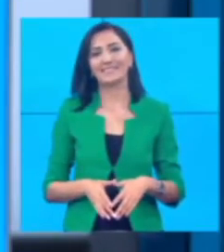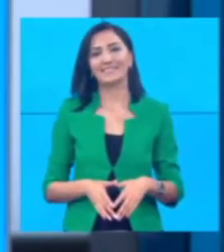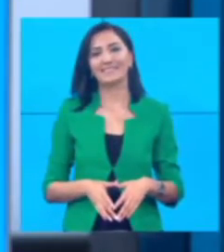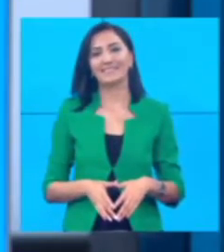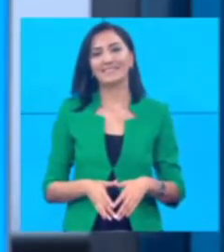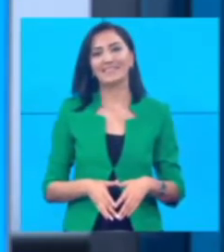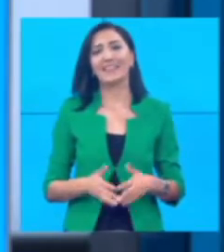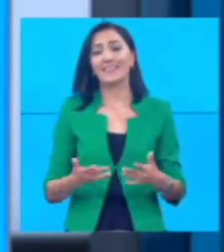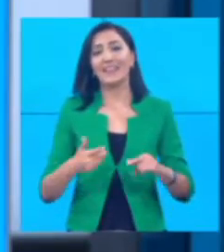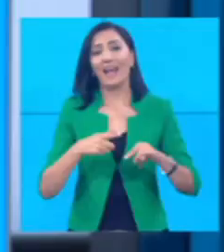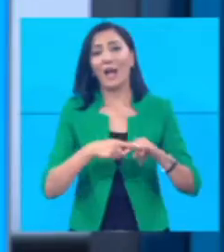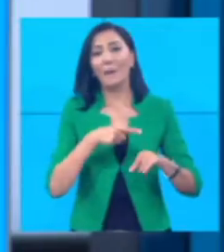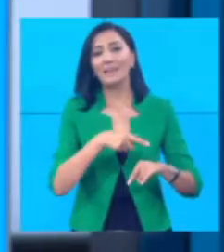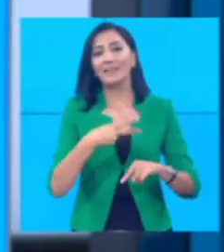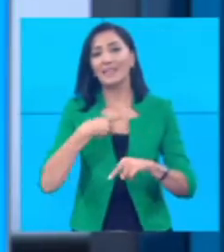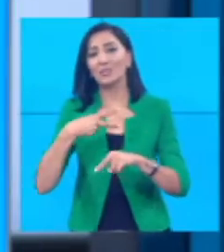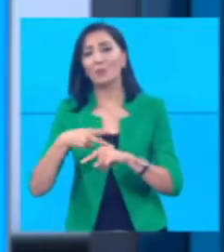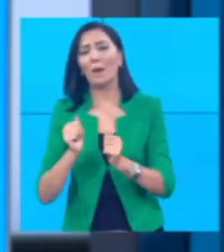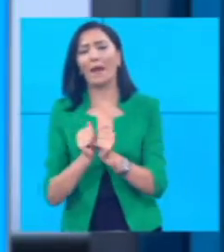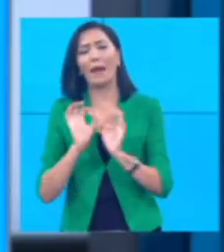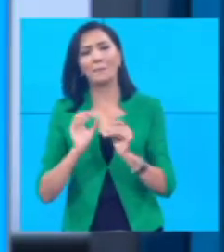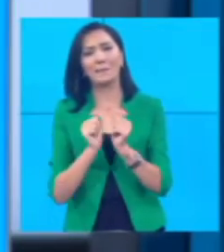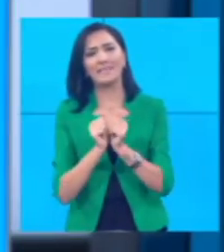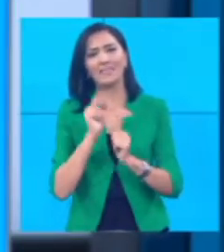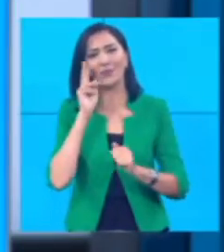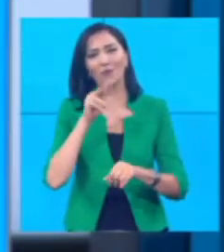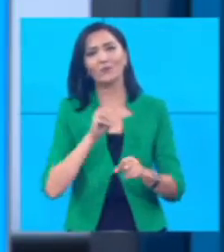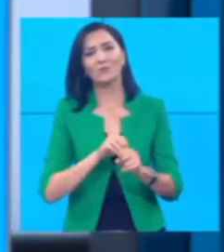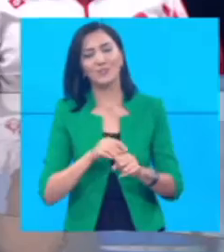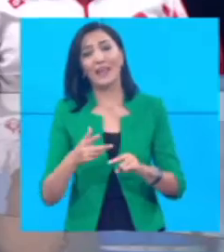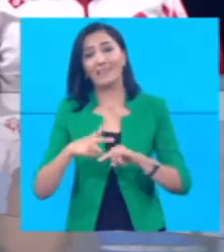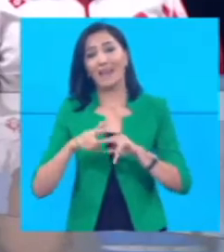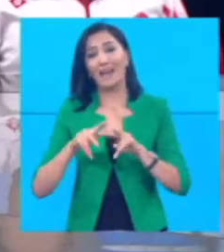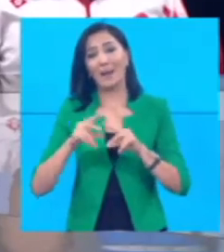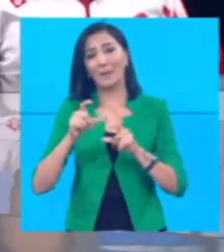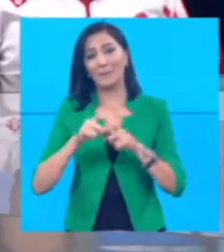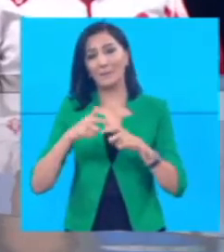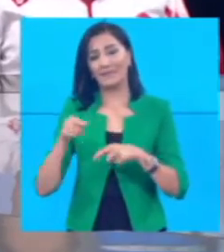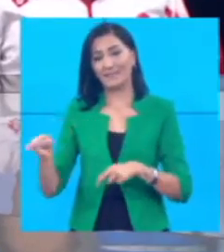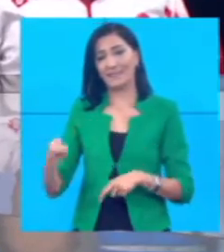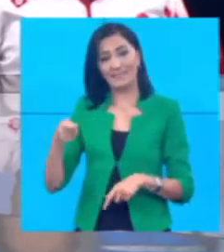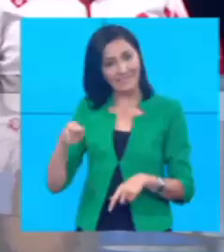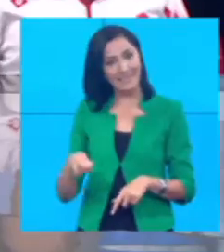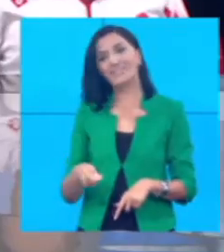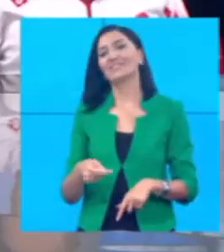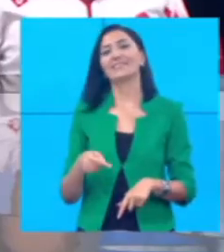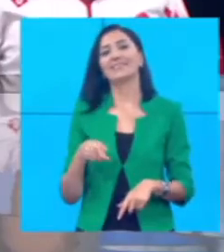Evet. Biz Hamide ile Zübeyde'yi hep birlikte gördüğümüz için. Evet Hamide, işte sen